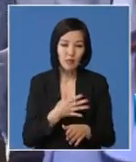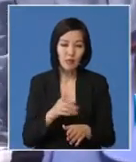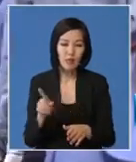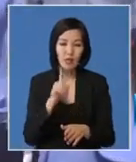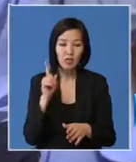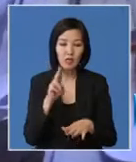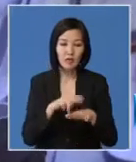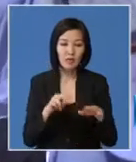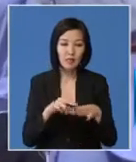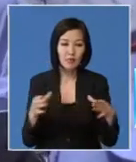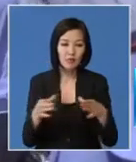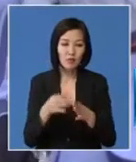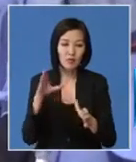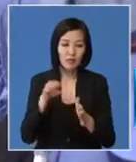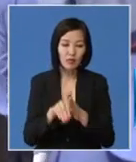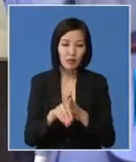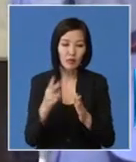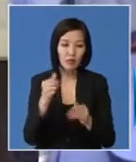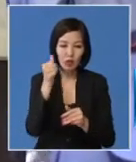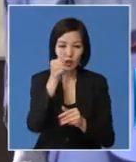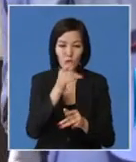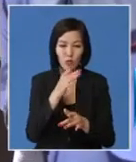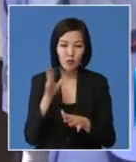полиция көмекшілер тобына кіргеніме 2 жылдан көп уақыт